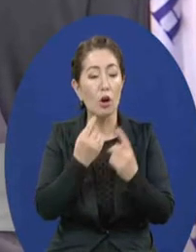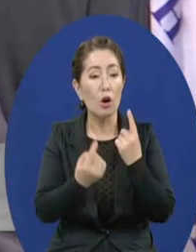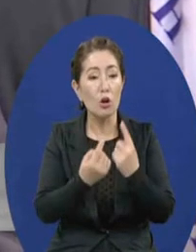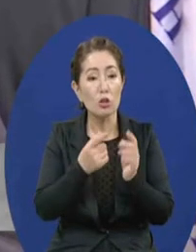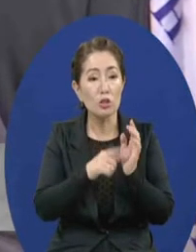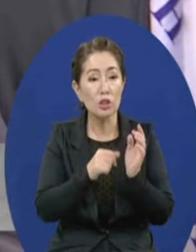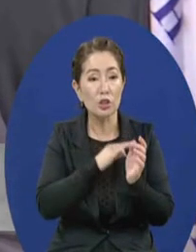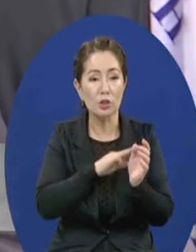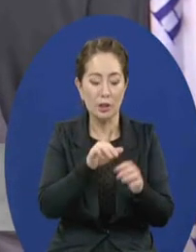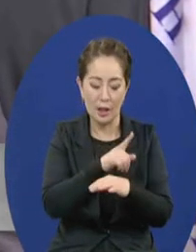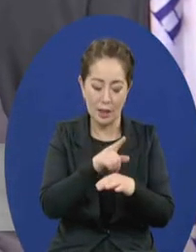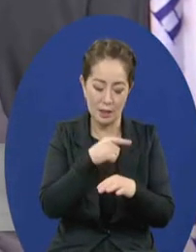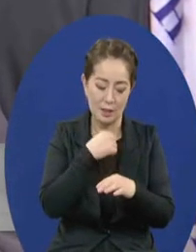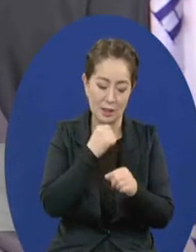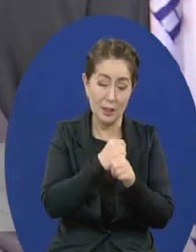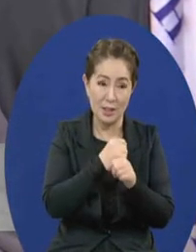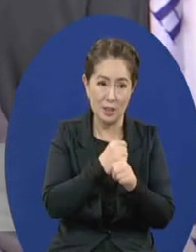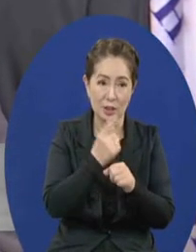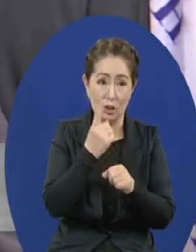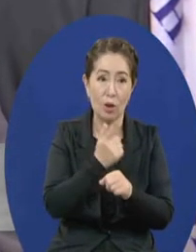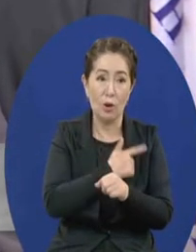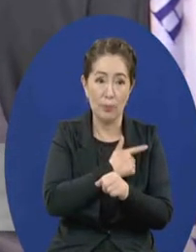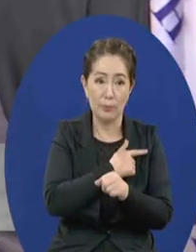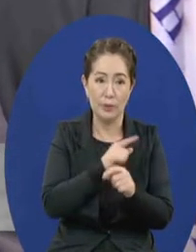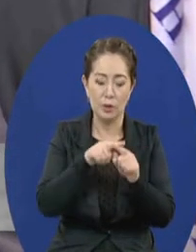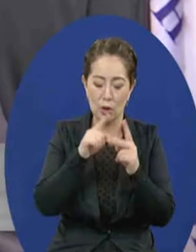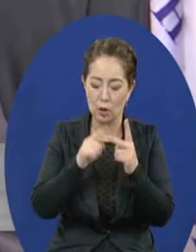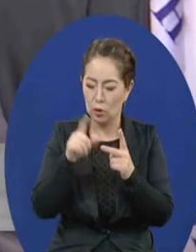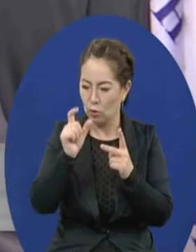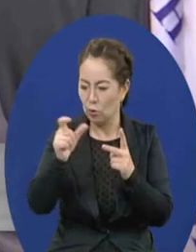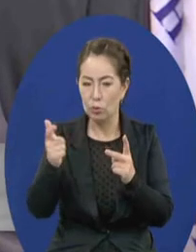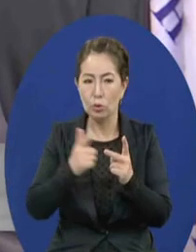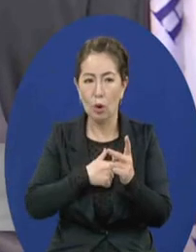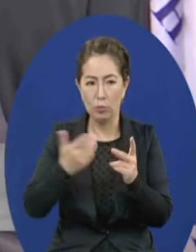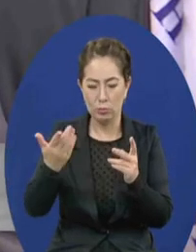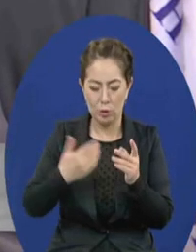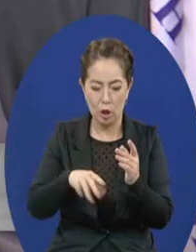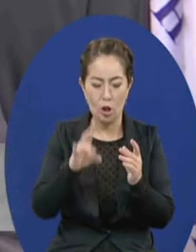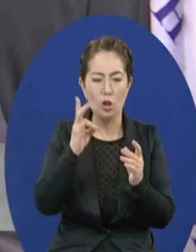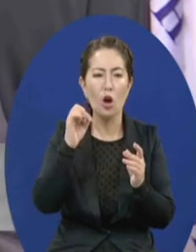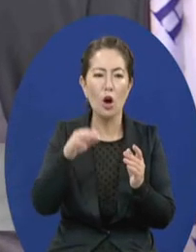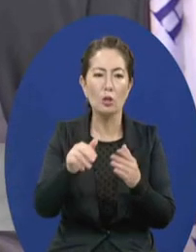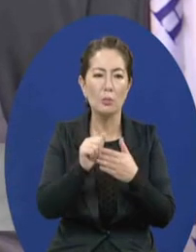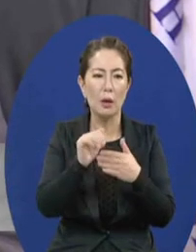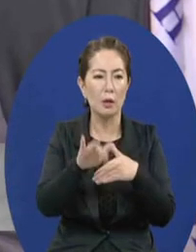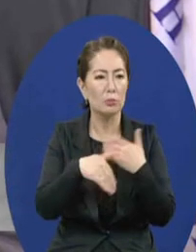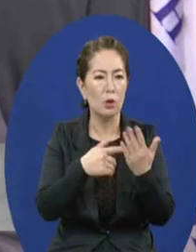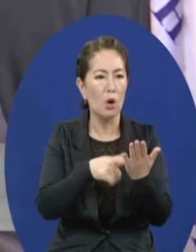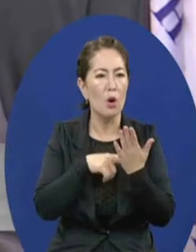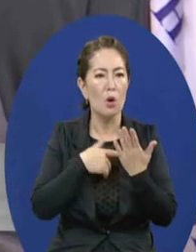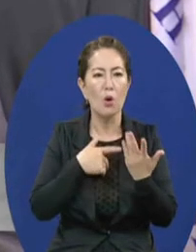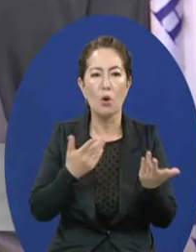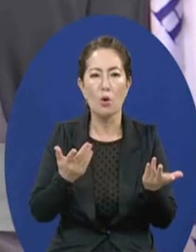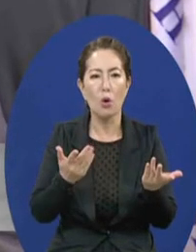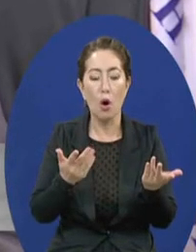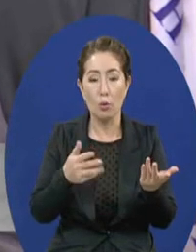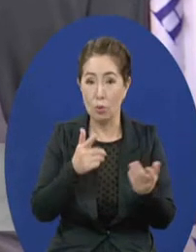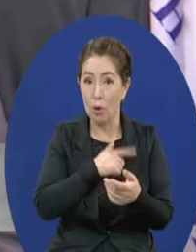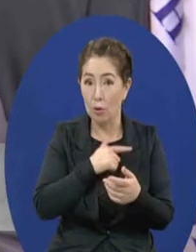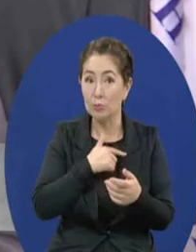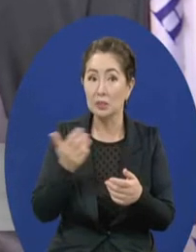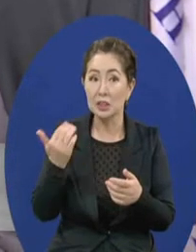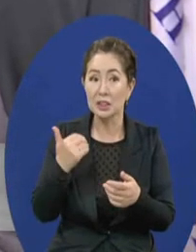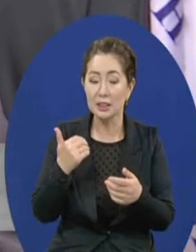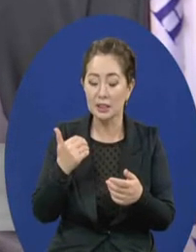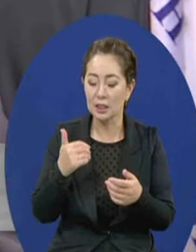ажиллах ёстой гэдэг нэг юм гомдол байна. Нөгөөх нь бол хэрэглэгчтэй сэрж байгаа гомдол буюу нөөтийн баримт юу гэсэн олохгүй байна аа, өгөхгүй байна аа гэдэг ийм